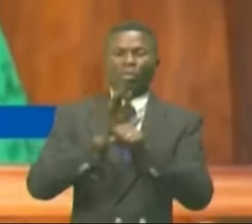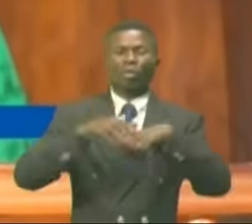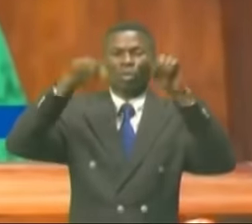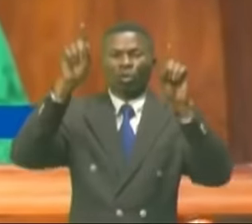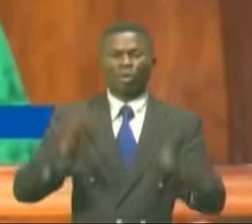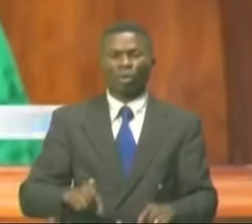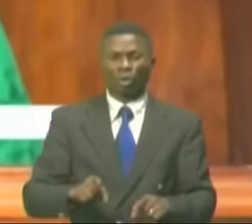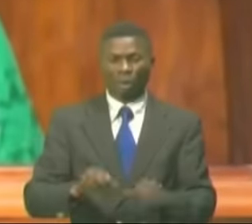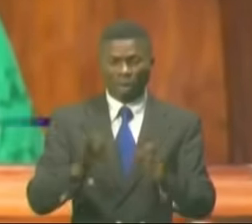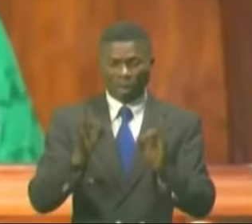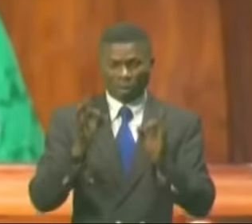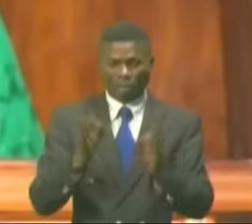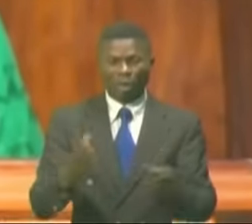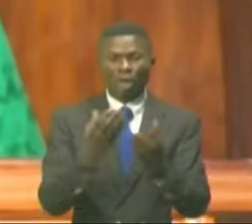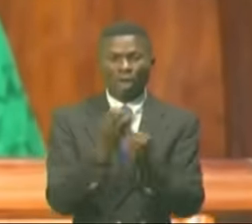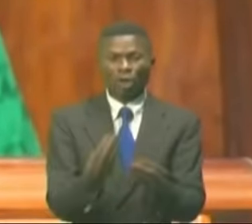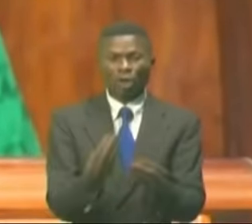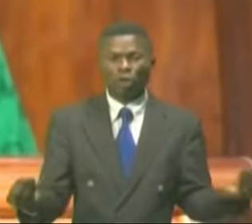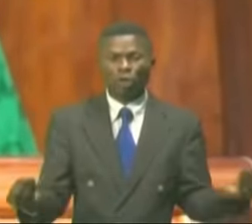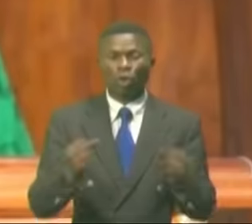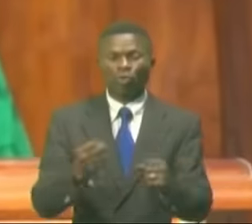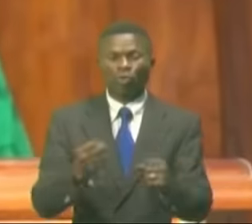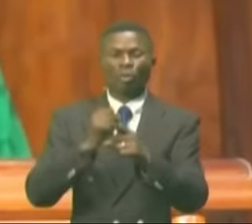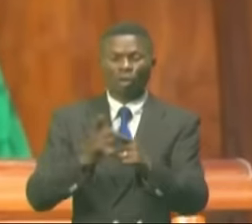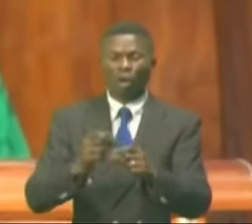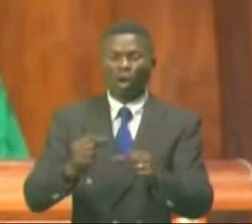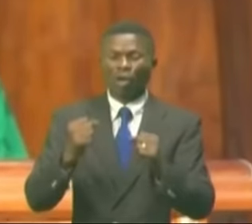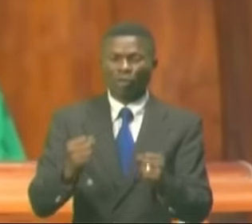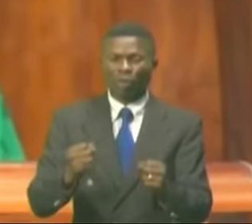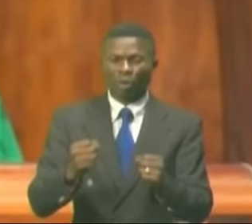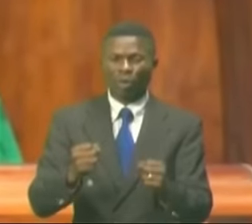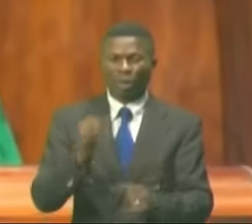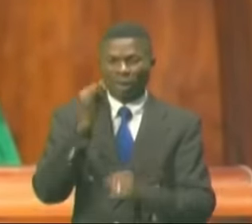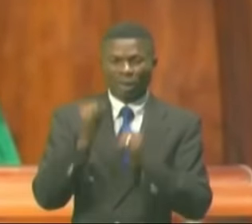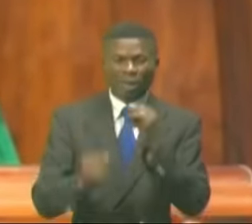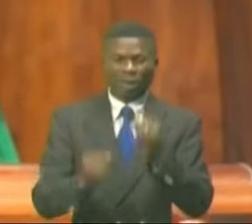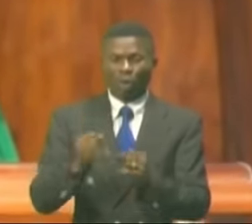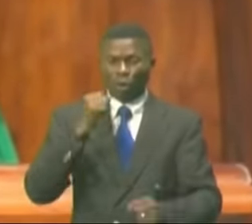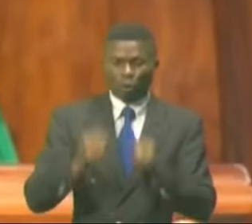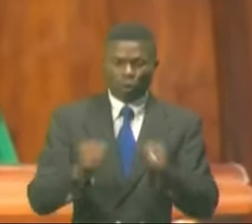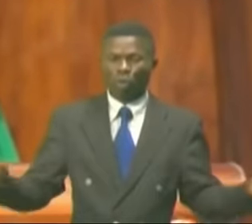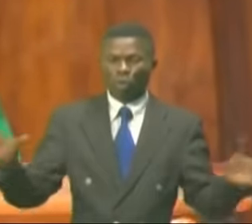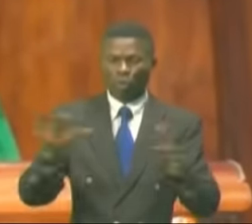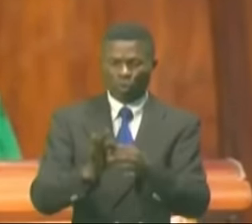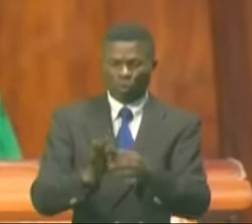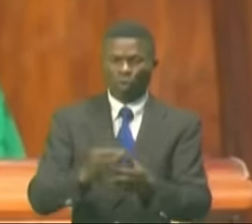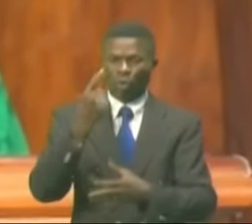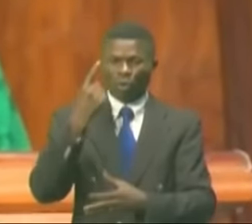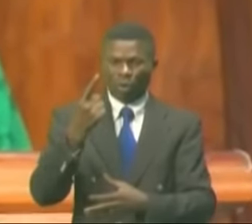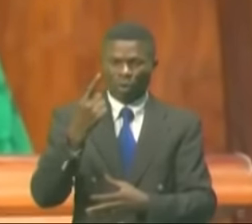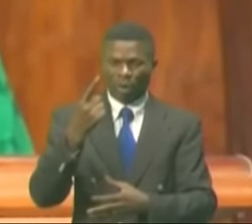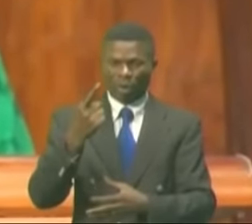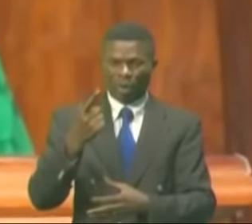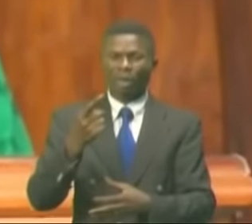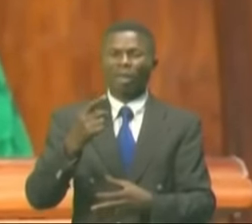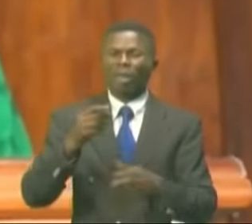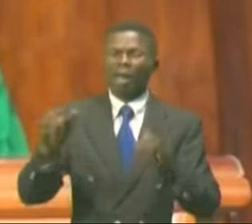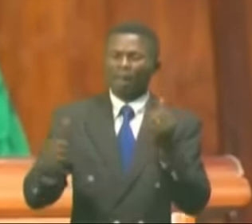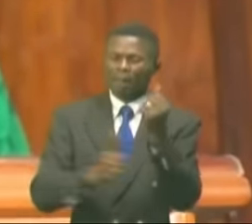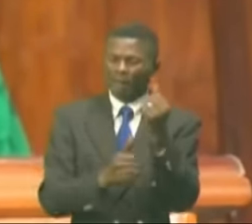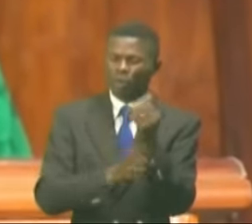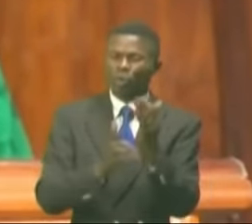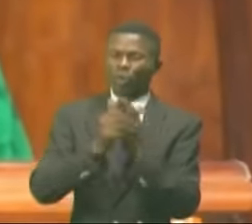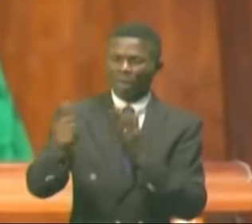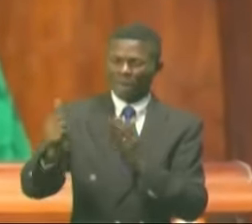ne trouveront de solution efficace et durable que si les efforts sont mutualisés et les acteurs bien formés,